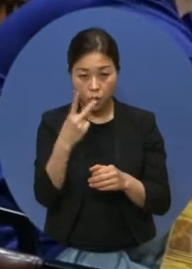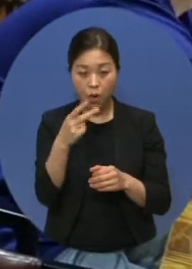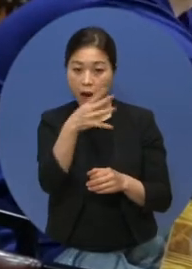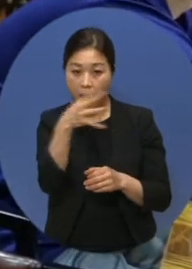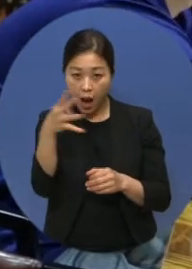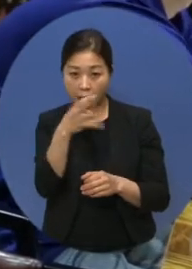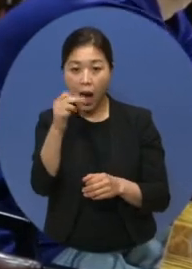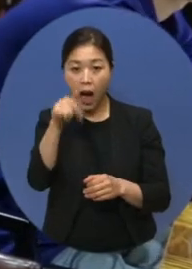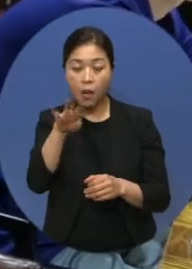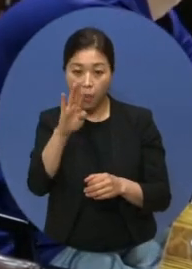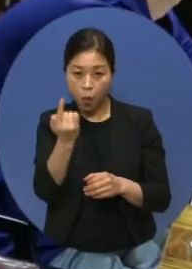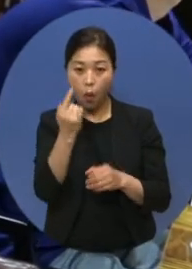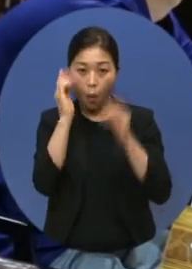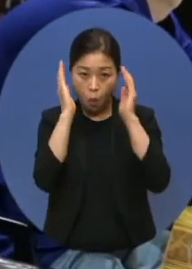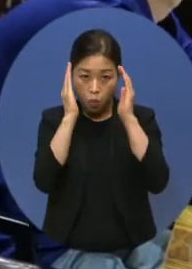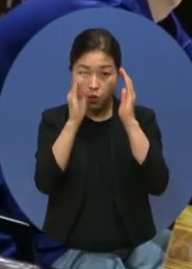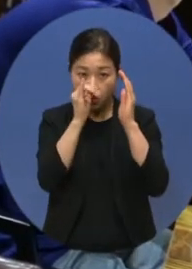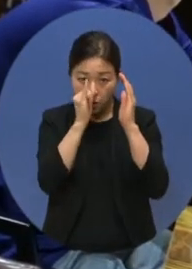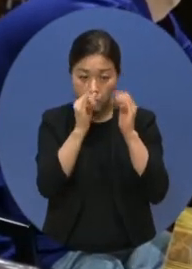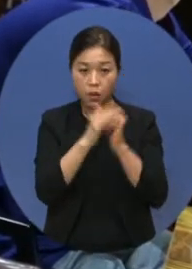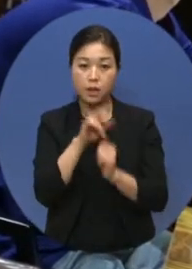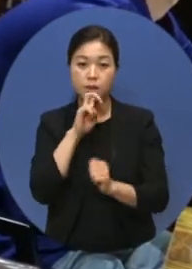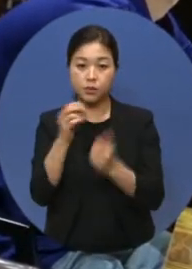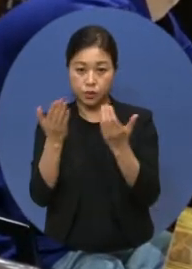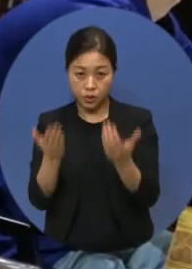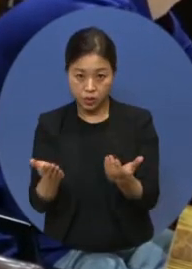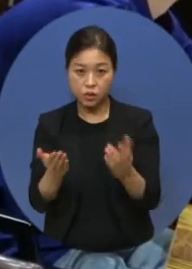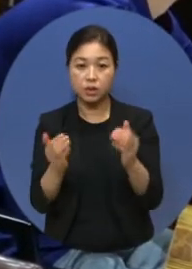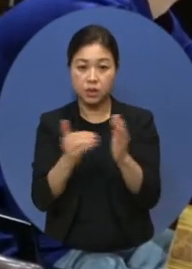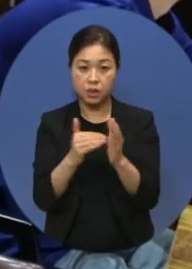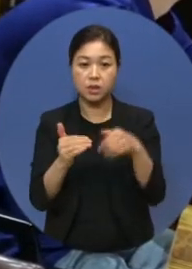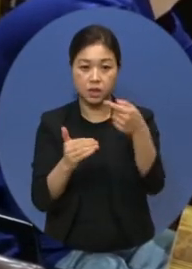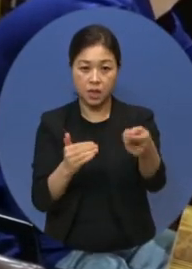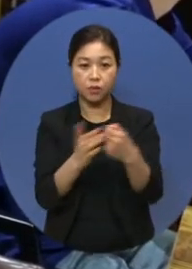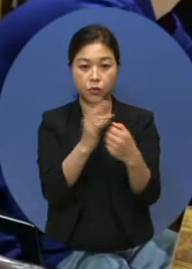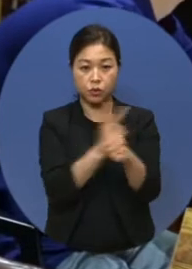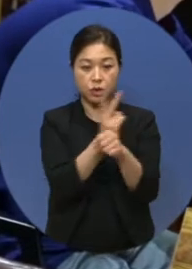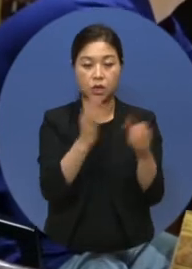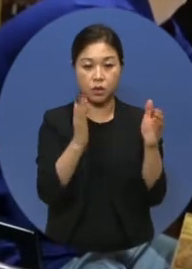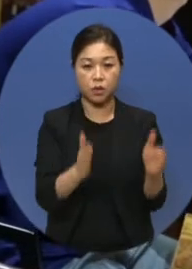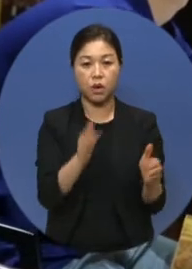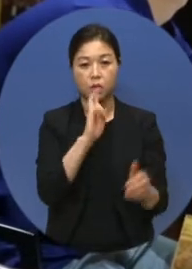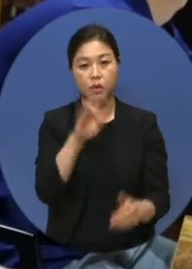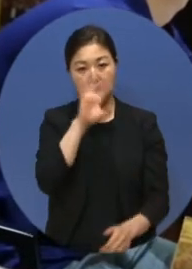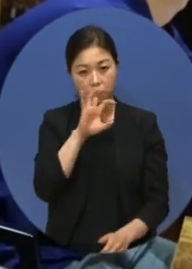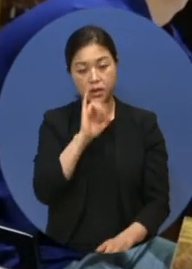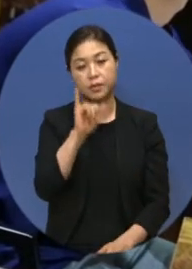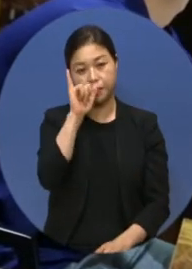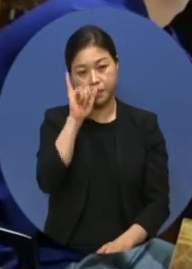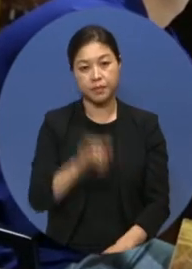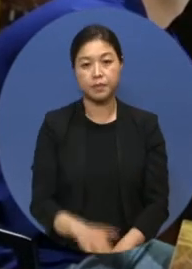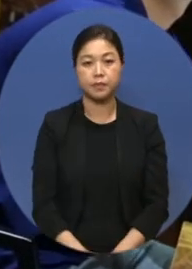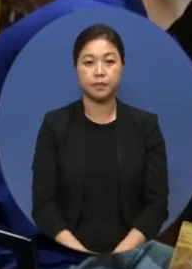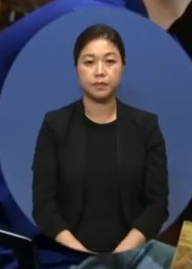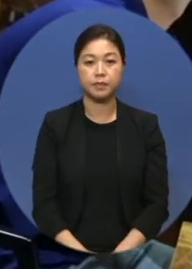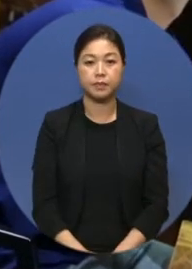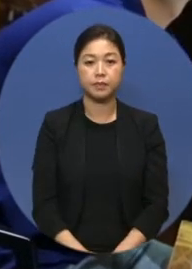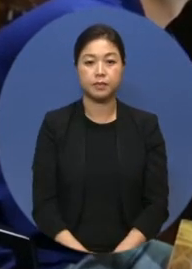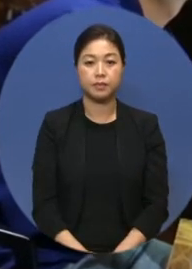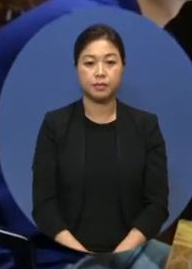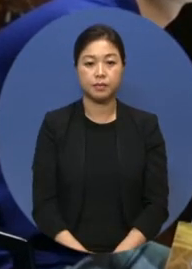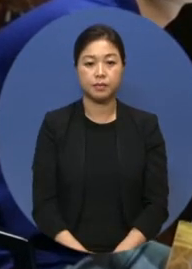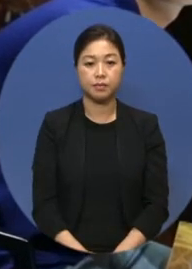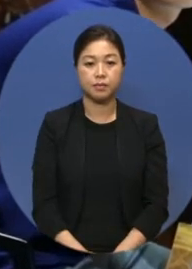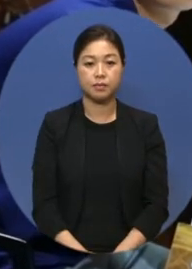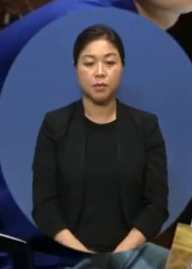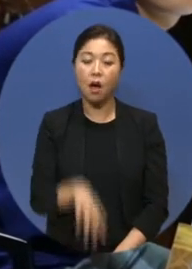다음에 한 20분 정도의 휴식 시간을 가지고요. 그 다음에 또 2시간 동안 연습하고 그렇게 이루어집니다 보통.